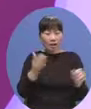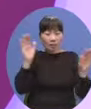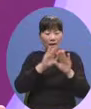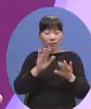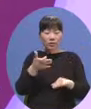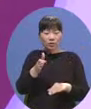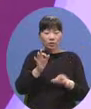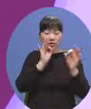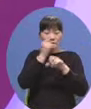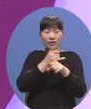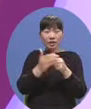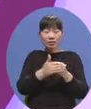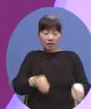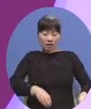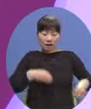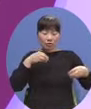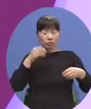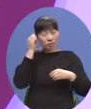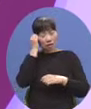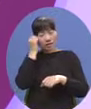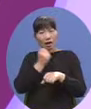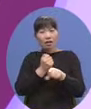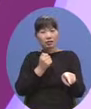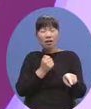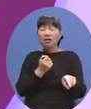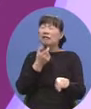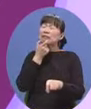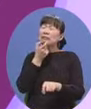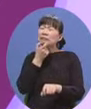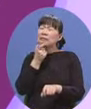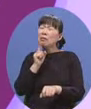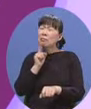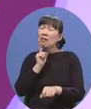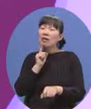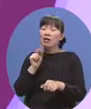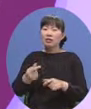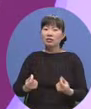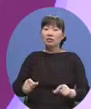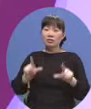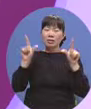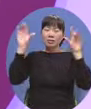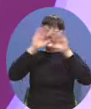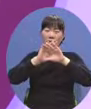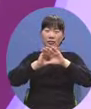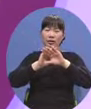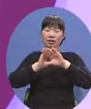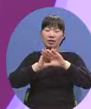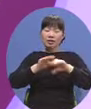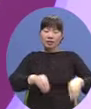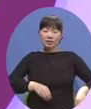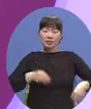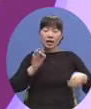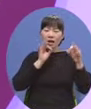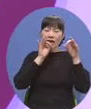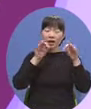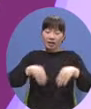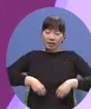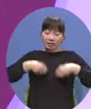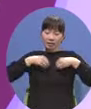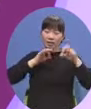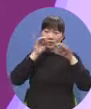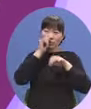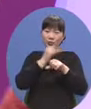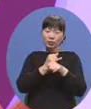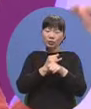자자. 근데 그러면 싫은 거예요. 그래서 네. 기저귀를 하지 않겠다고 하는데 그런 날에는 이제 밤에 이불에 쌀 때도 있고 아니면